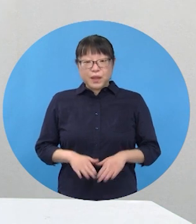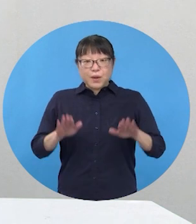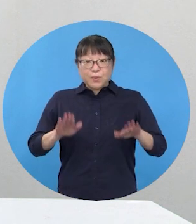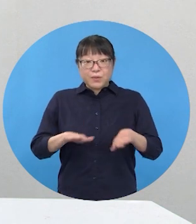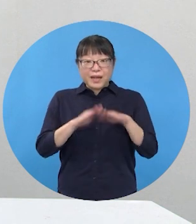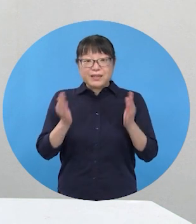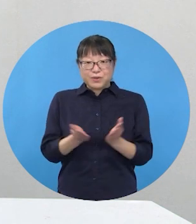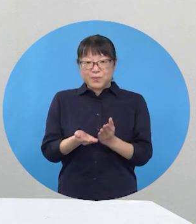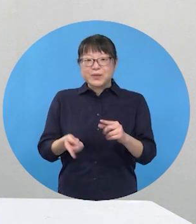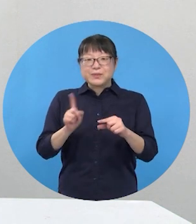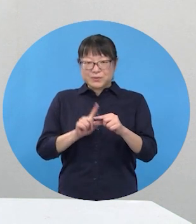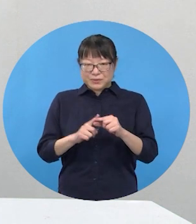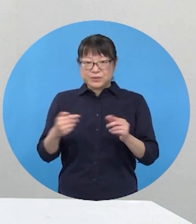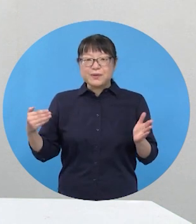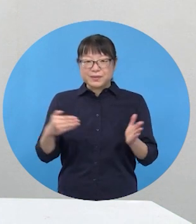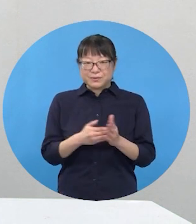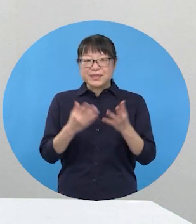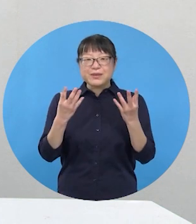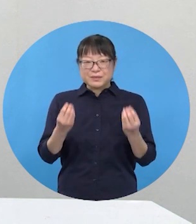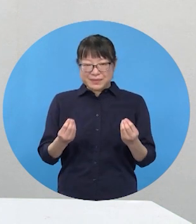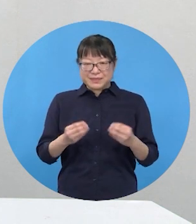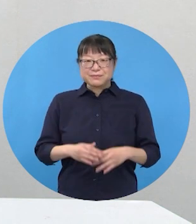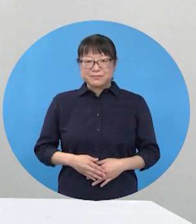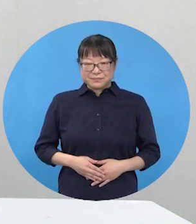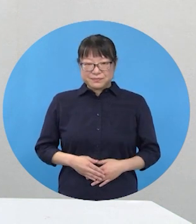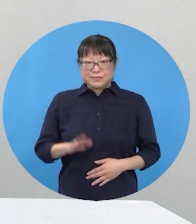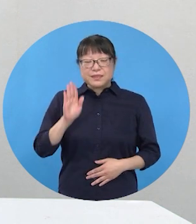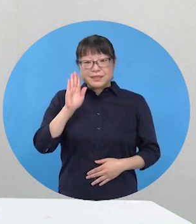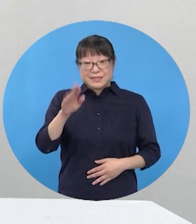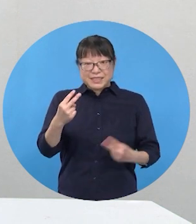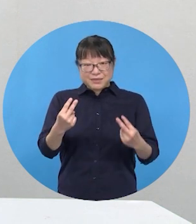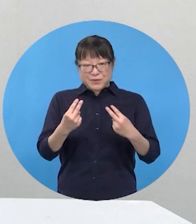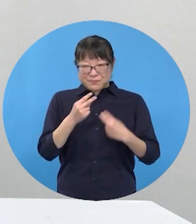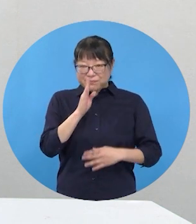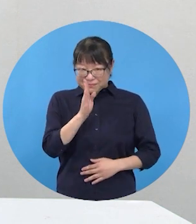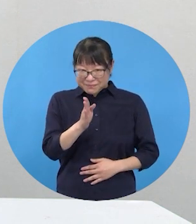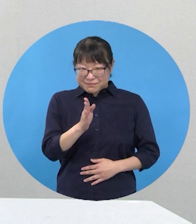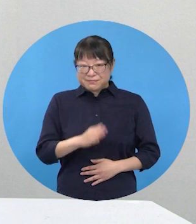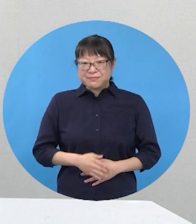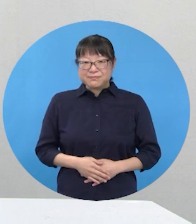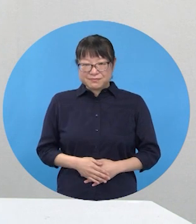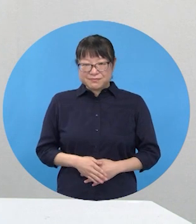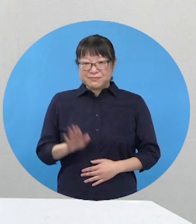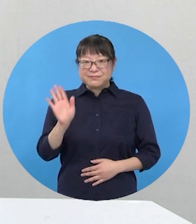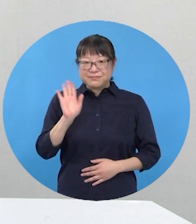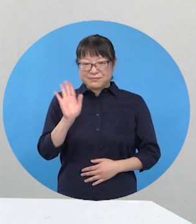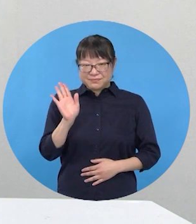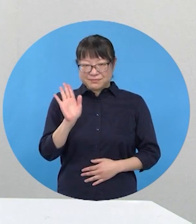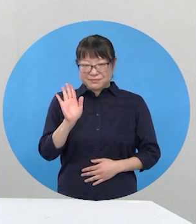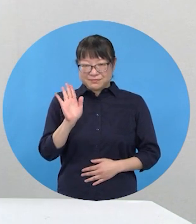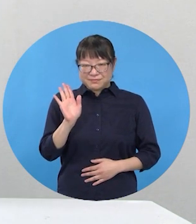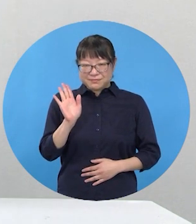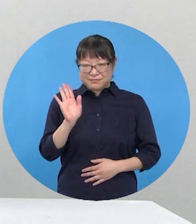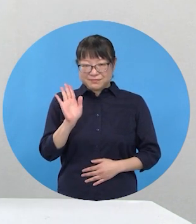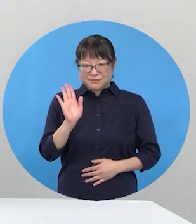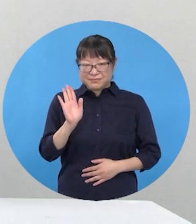今回のまるごと府中はこの辺で失礼させていただきます。次回もぜひご覧ください。さようなら。